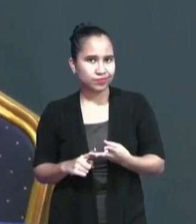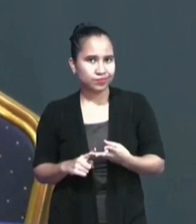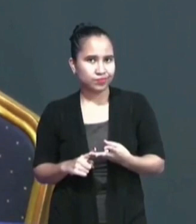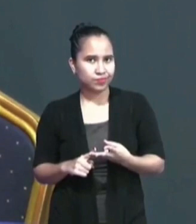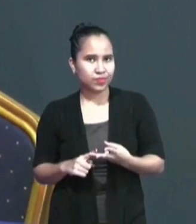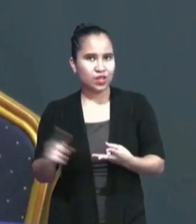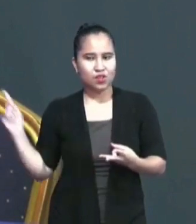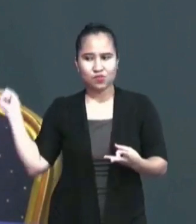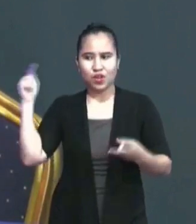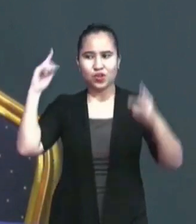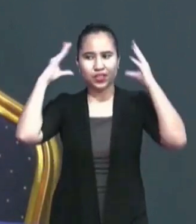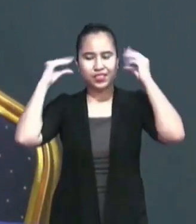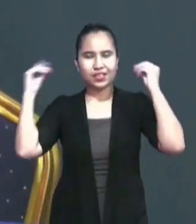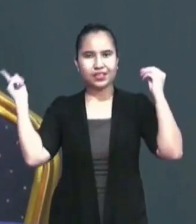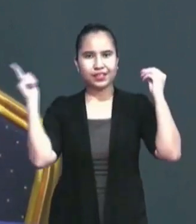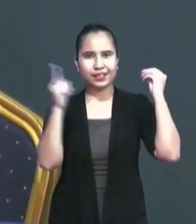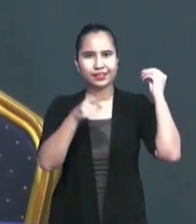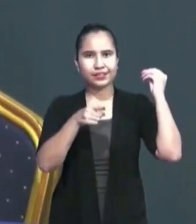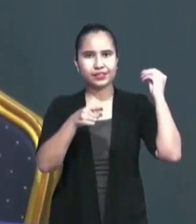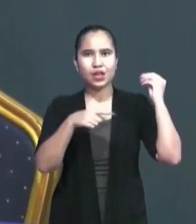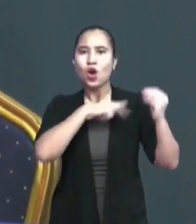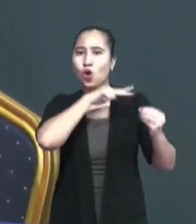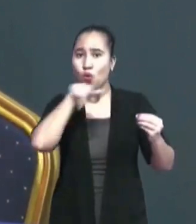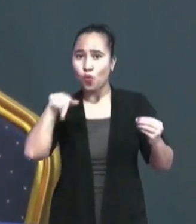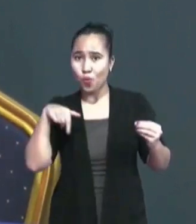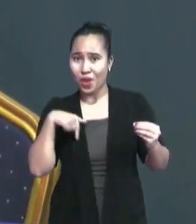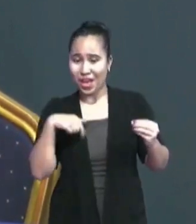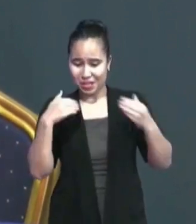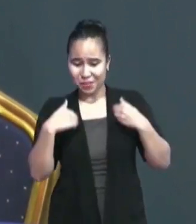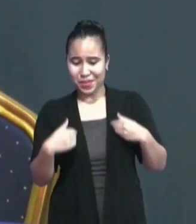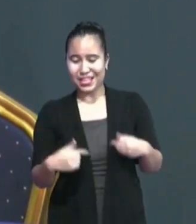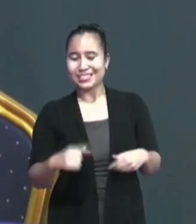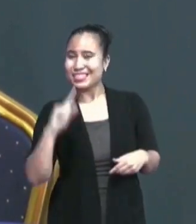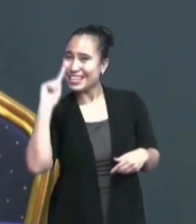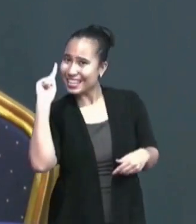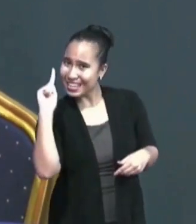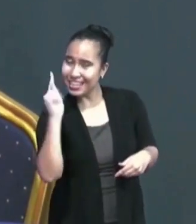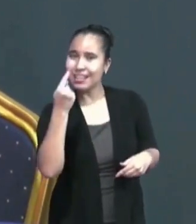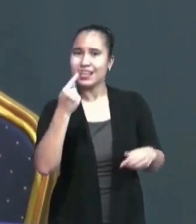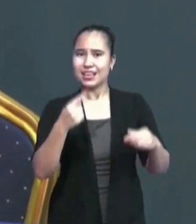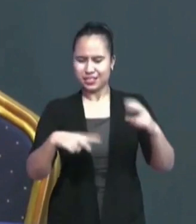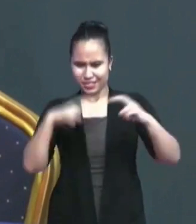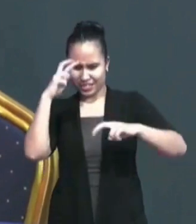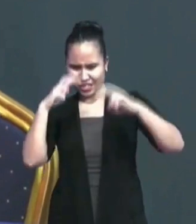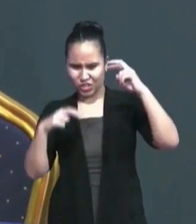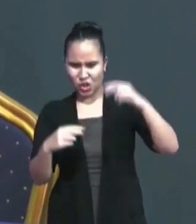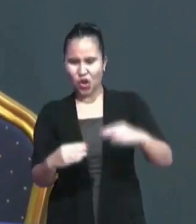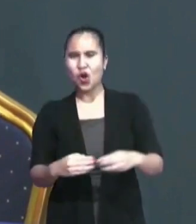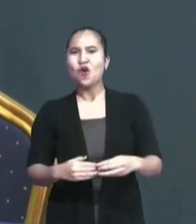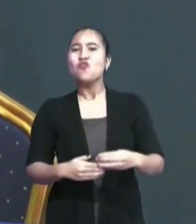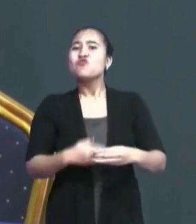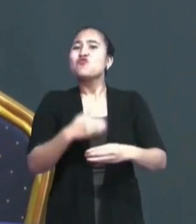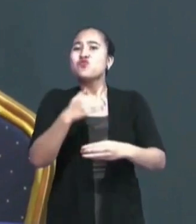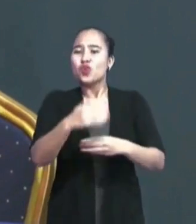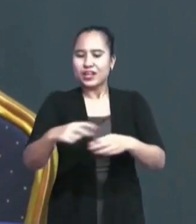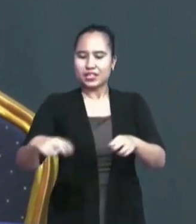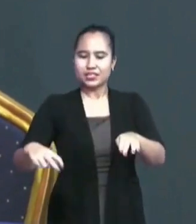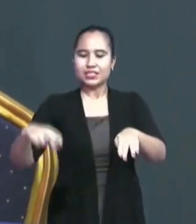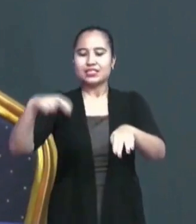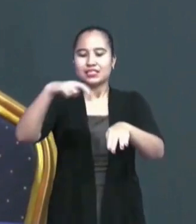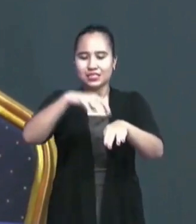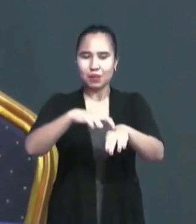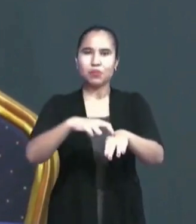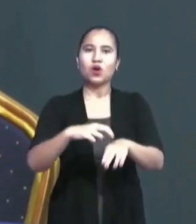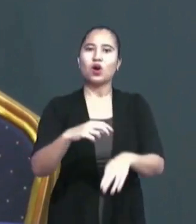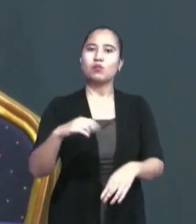vanuit Nederland. Wij gaan de mensen eerst screenen voordat ze het vliegtuig instappen. Dus ook in deze worden